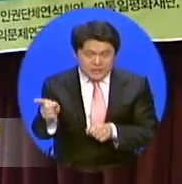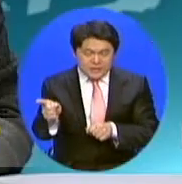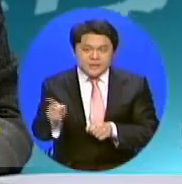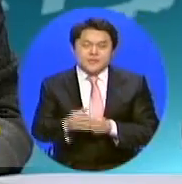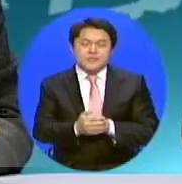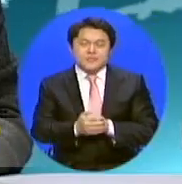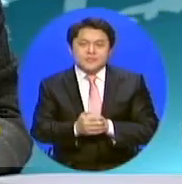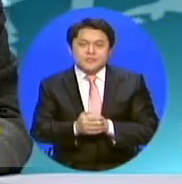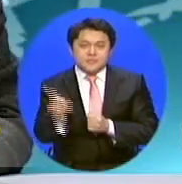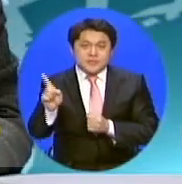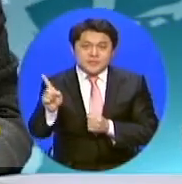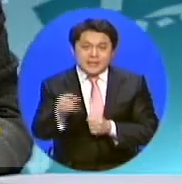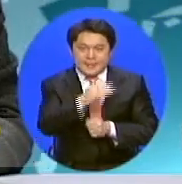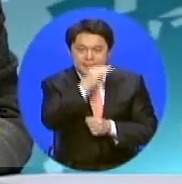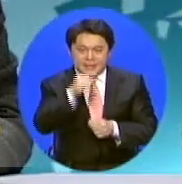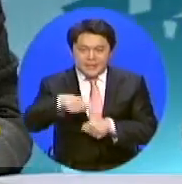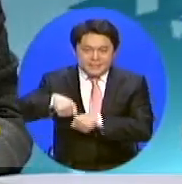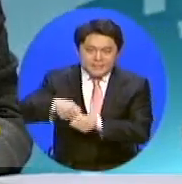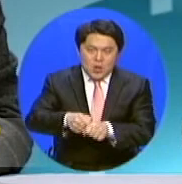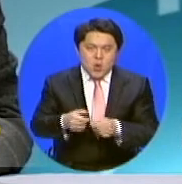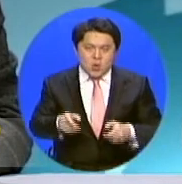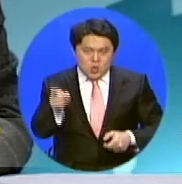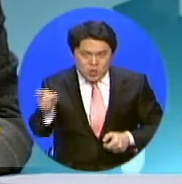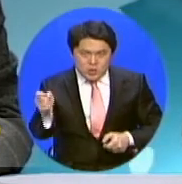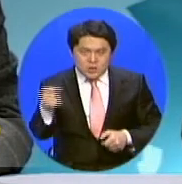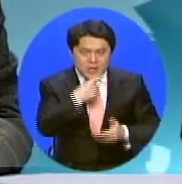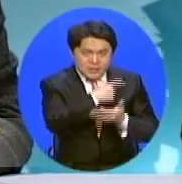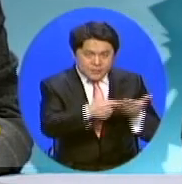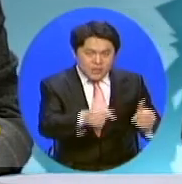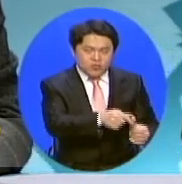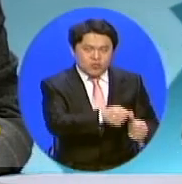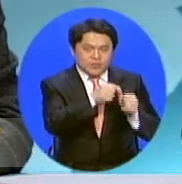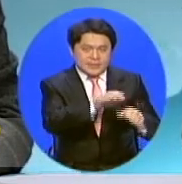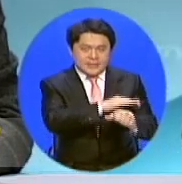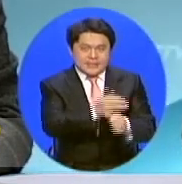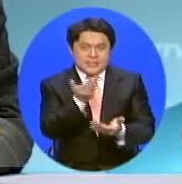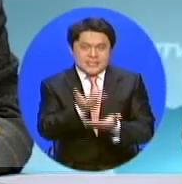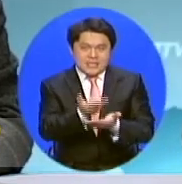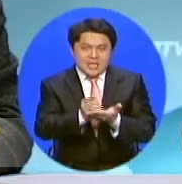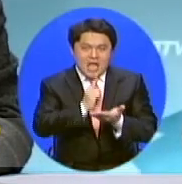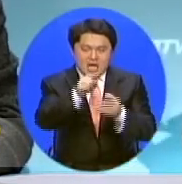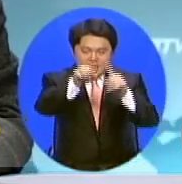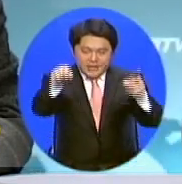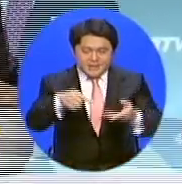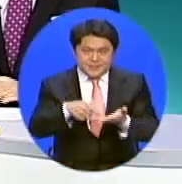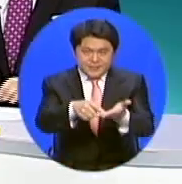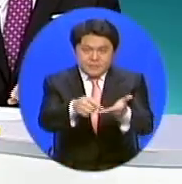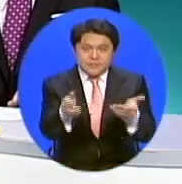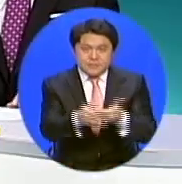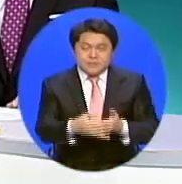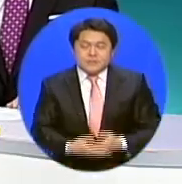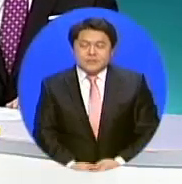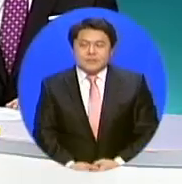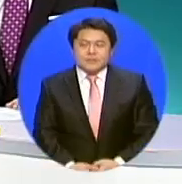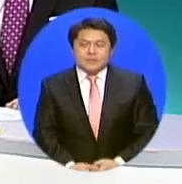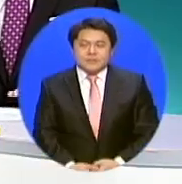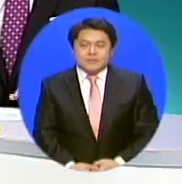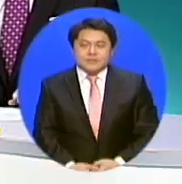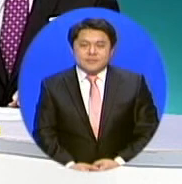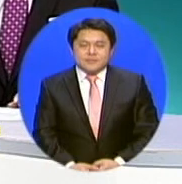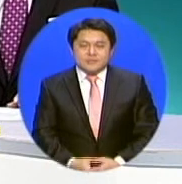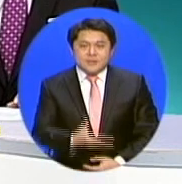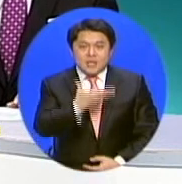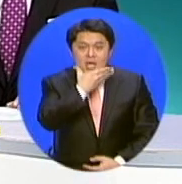이런 거에 대해서 좀 제대로 처벌도 할 건 하고 그다음에 피해자들에 대한 구제도 좀 해달라 이런 진정을 냈습니다. 네. 뭐